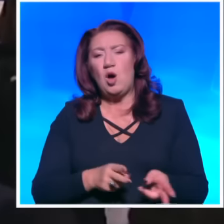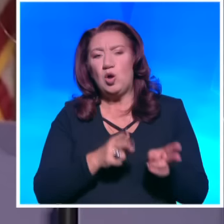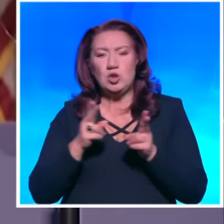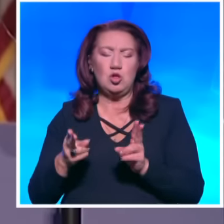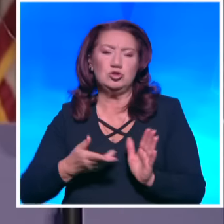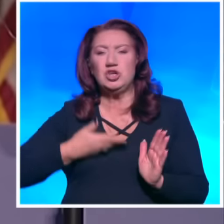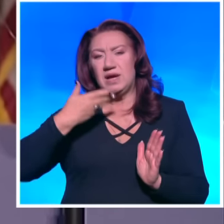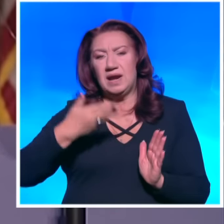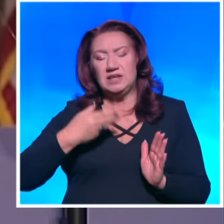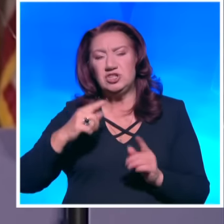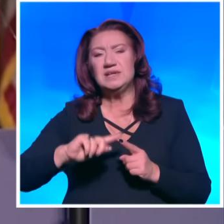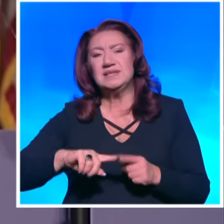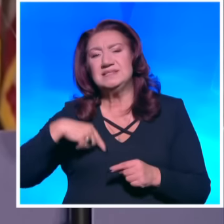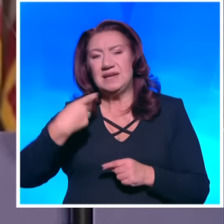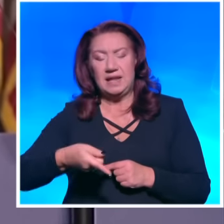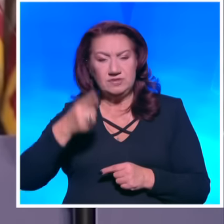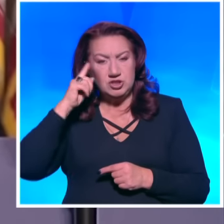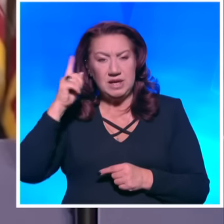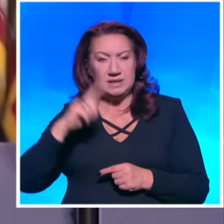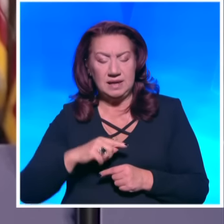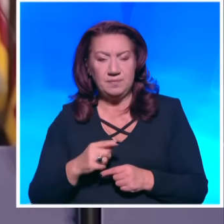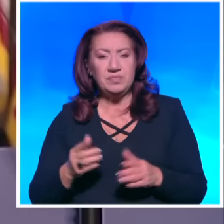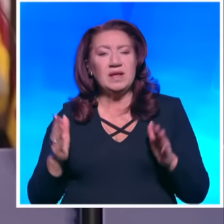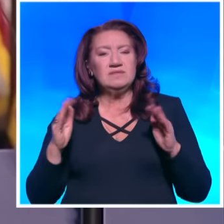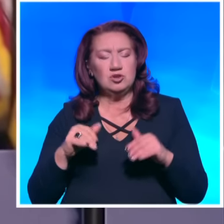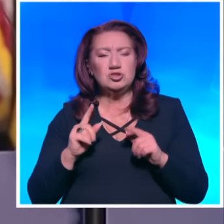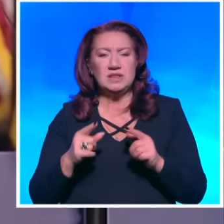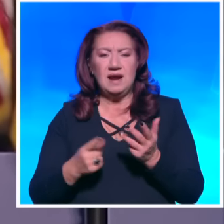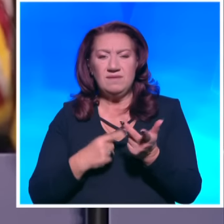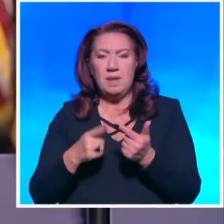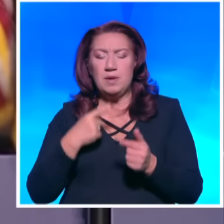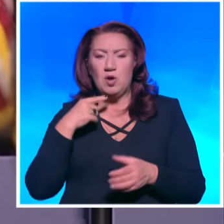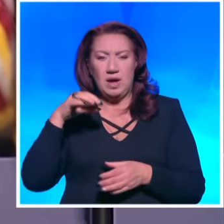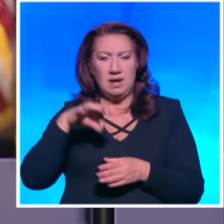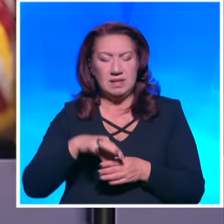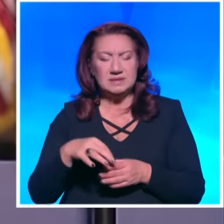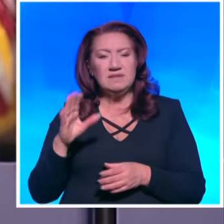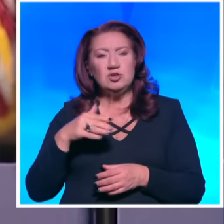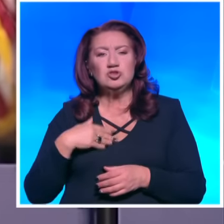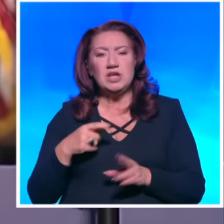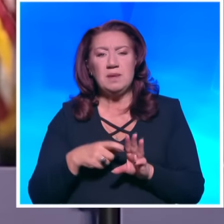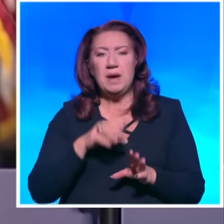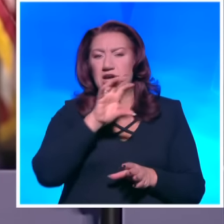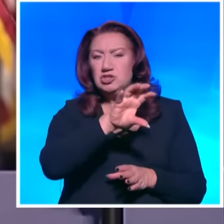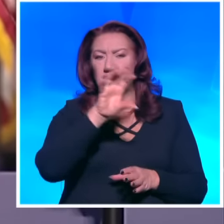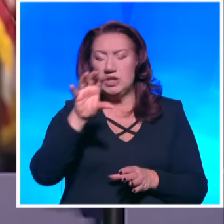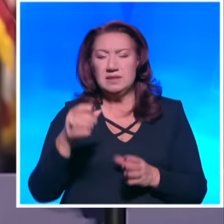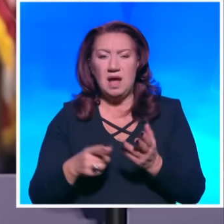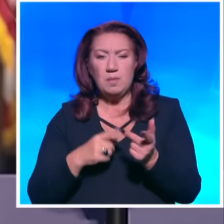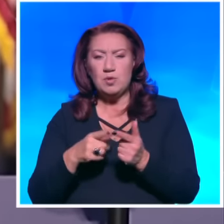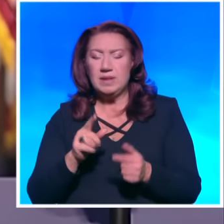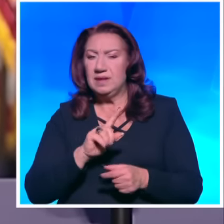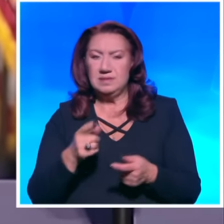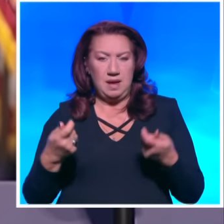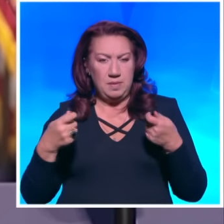ден. Все още трябва да се преброят гласовете. Все още има щати, в които броенето не е приключило.